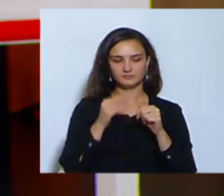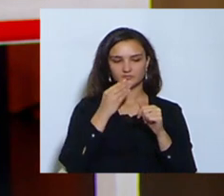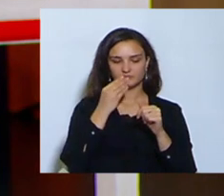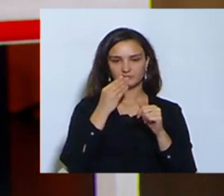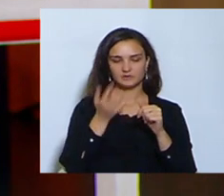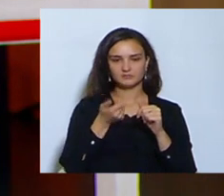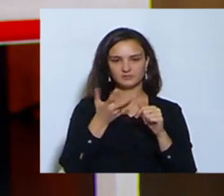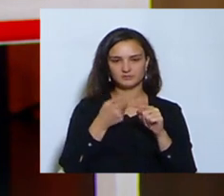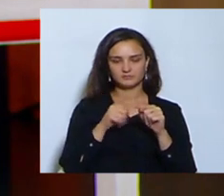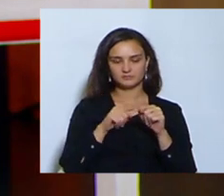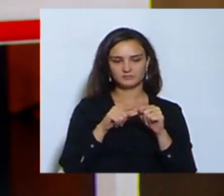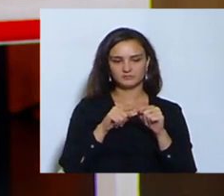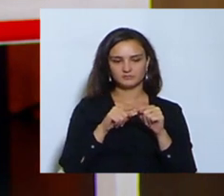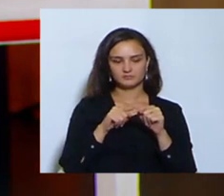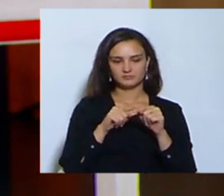კვება რამდენად